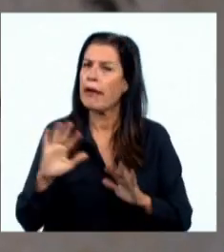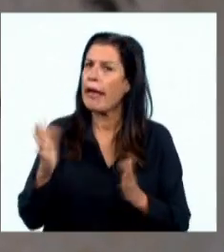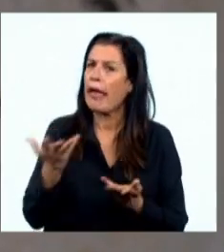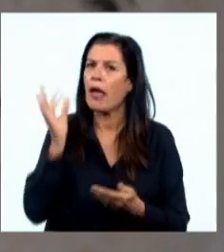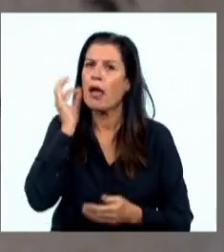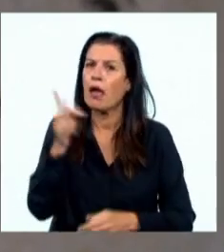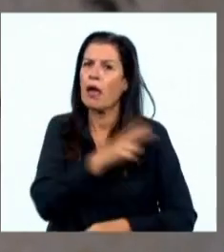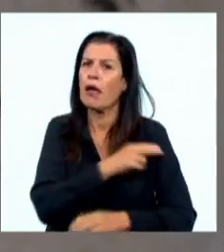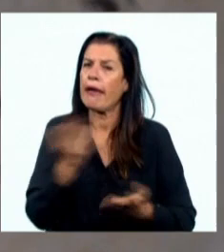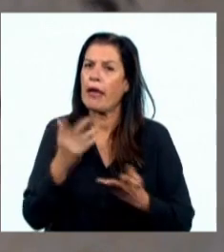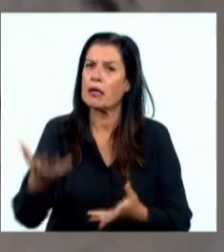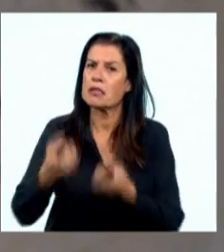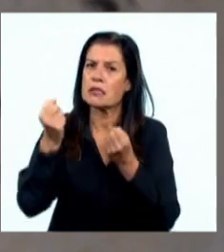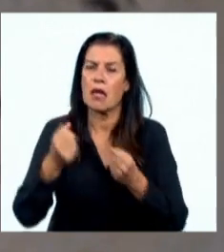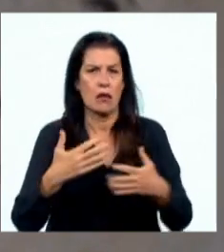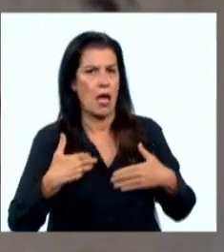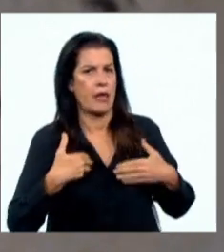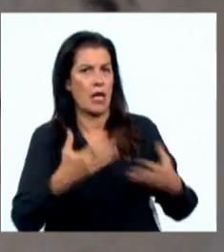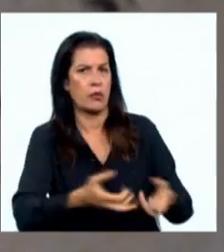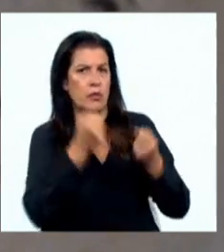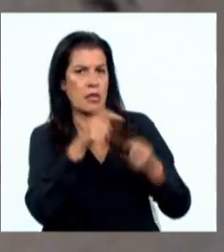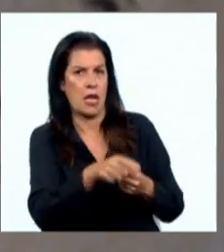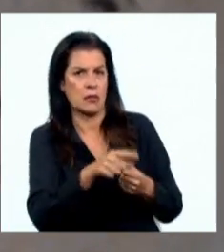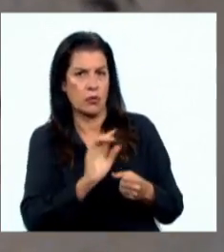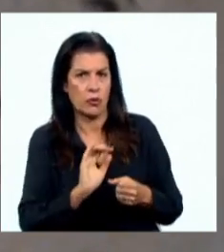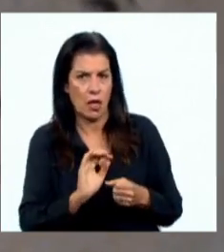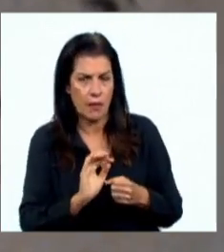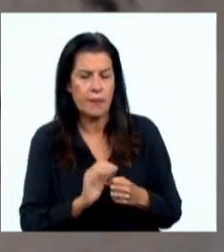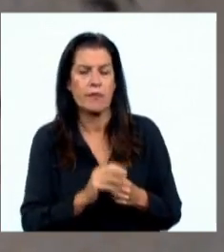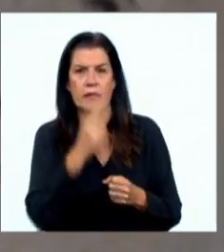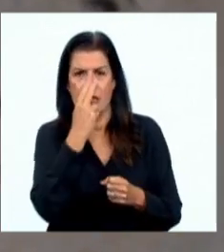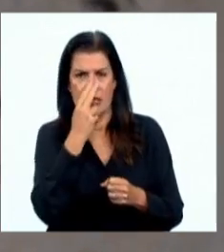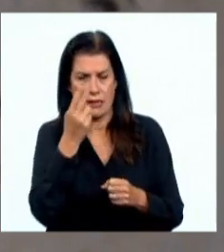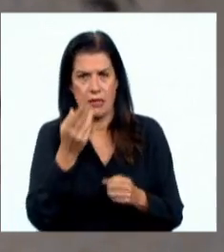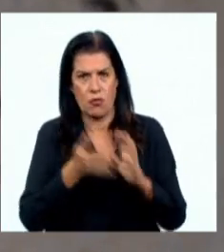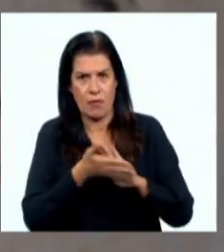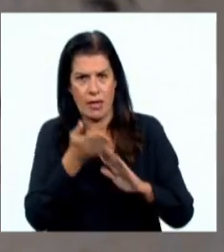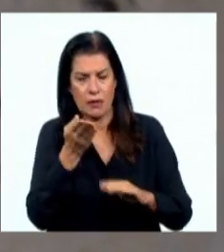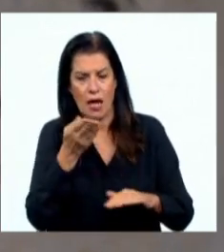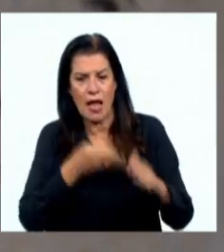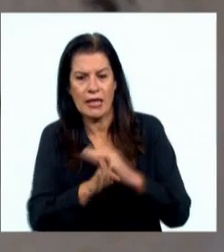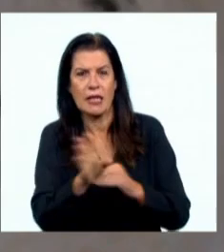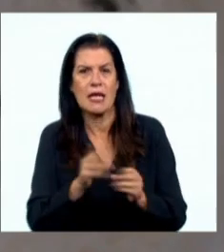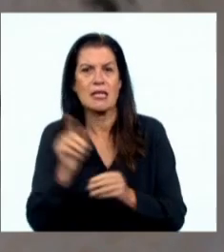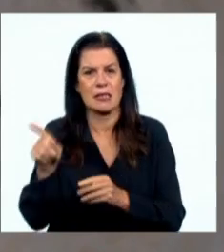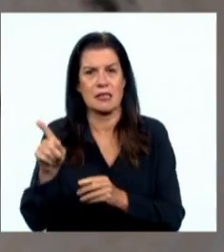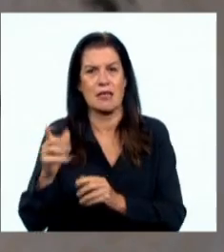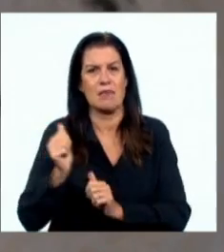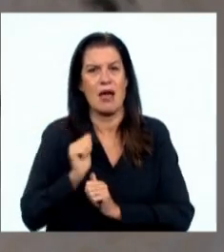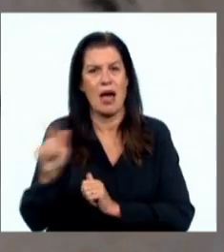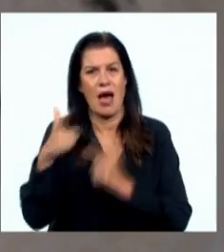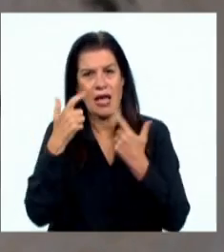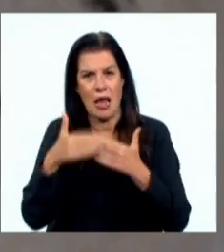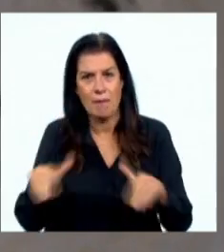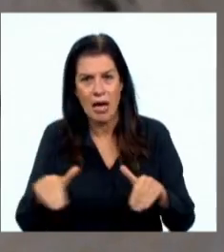הצלחנו לחלץ אותה בשלב מסוים. ניסינו להיכנס בהתחלה עם החבר'ה של מג"ב, ירינו במצלמות בחוץ כדי שאם המחשבים שם